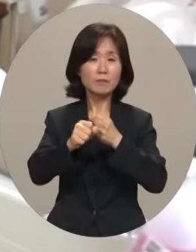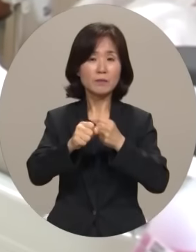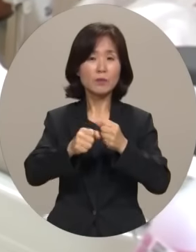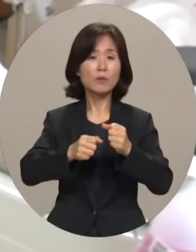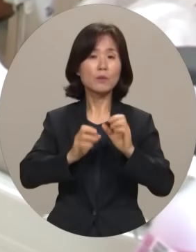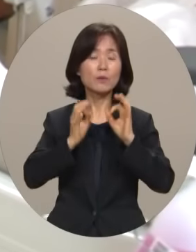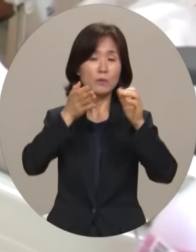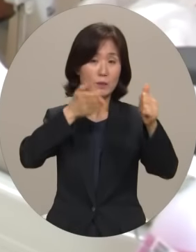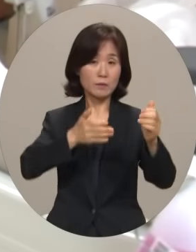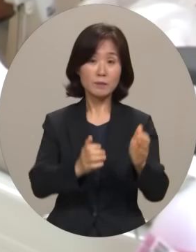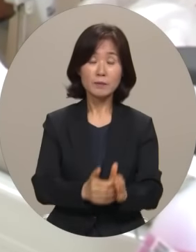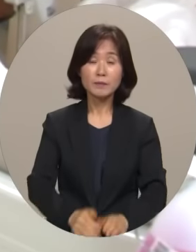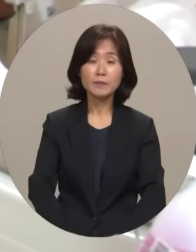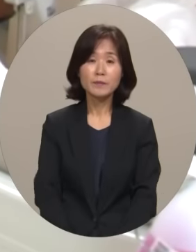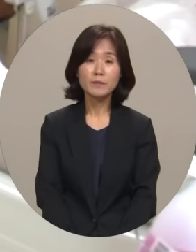EBS 뉴스 금창호